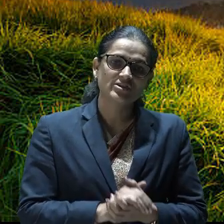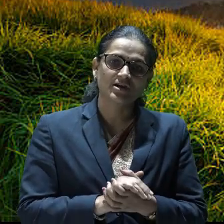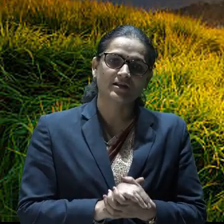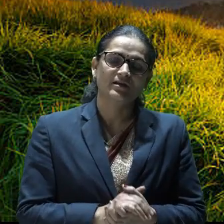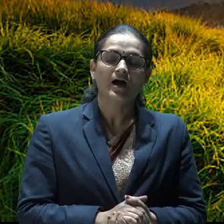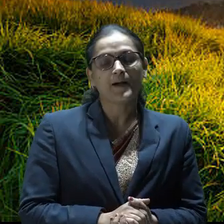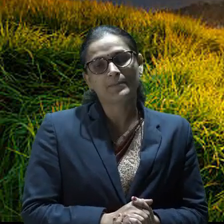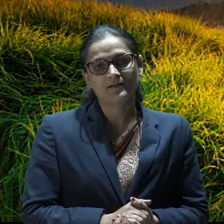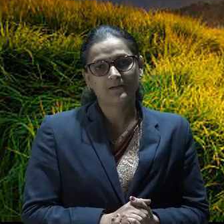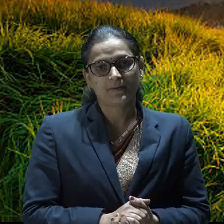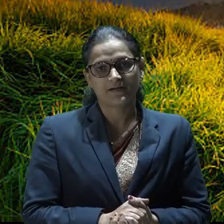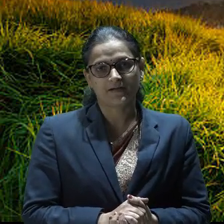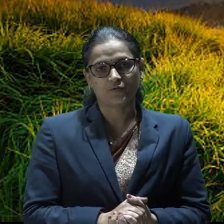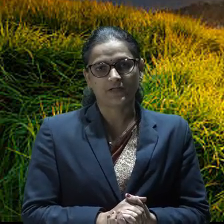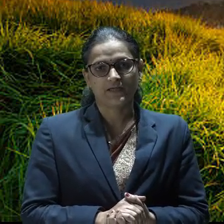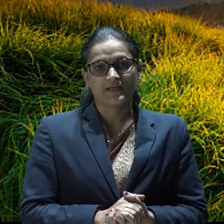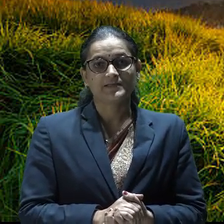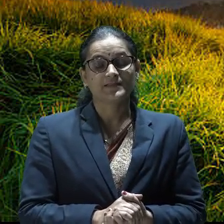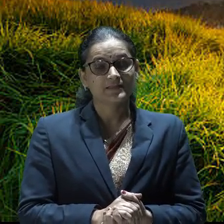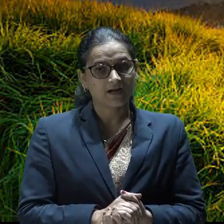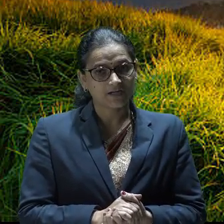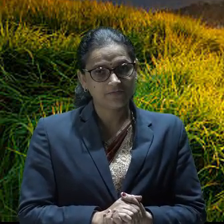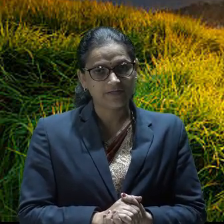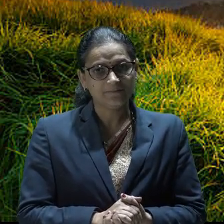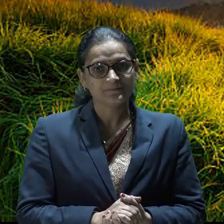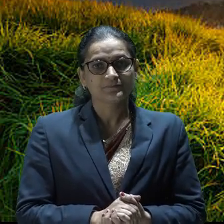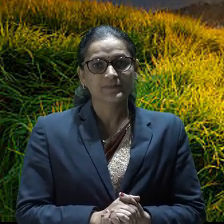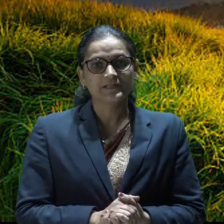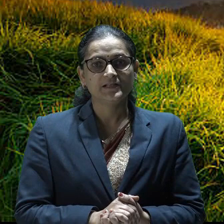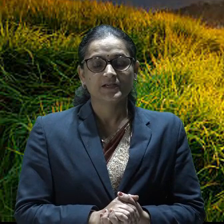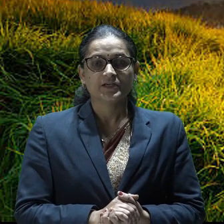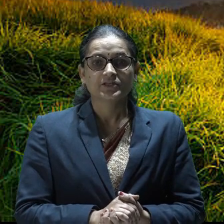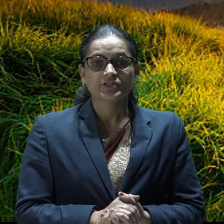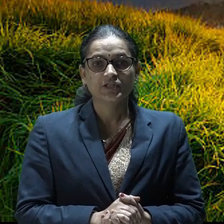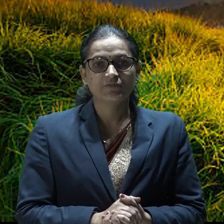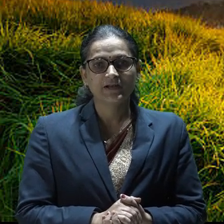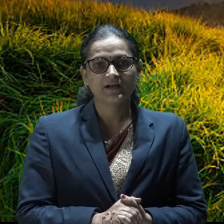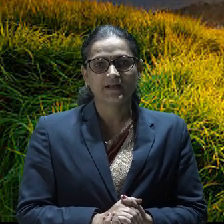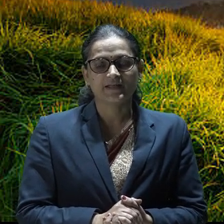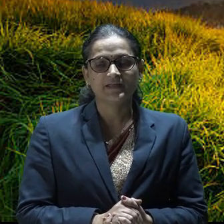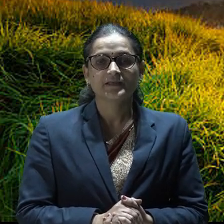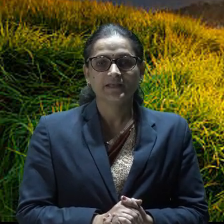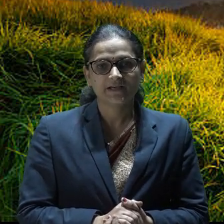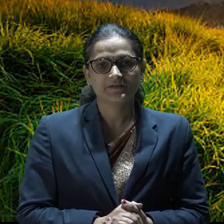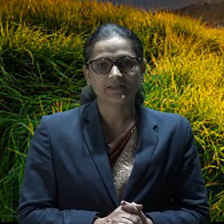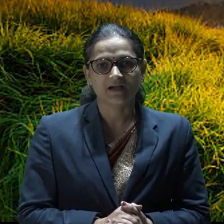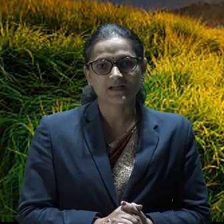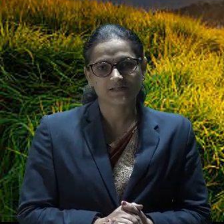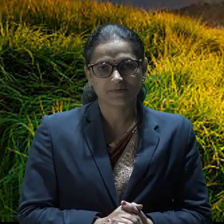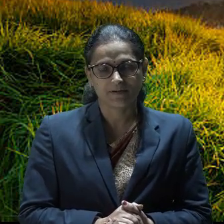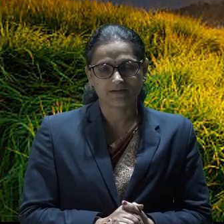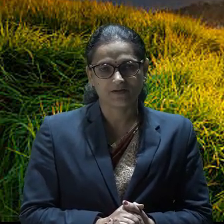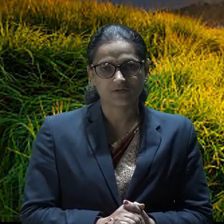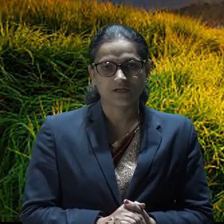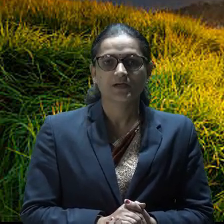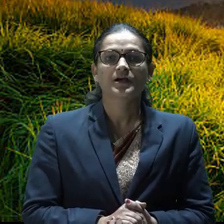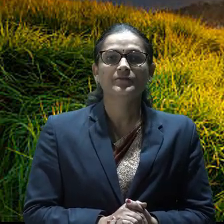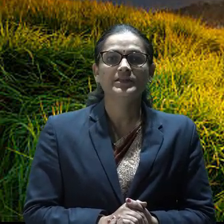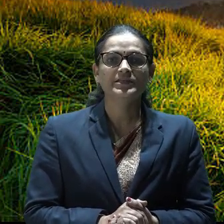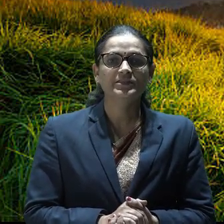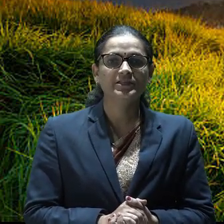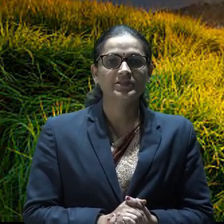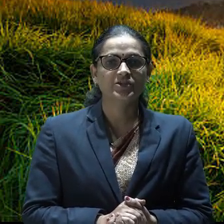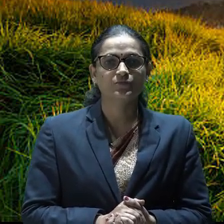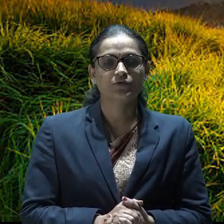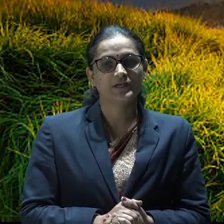कवीचा आविष्कार आपण पाहणार आहोत। इयत्ता 8वीमधील जीवन गाणे ही कविता आज आपण पाहणार आहोत।